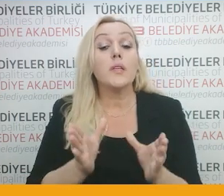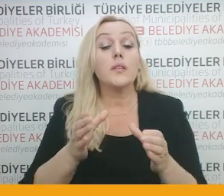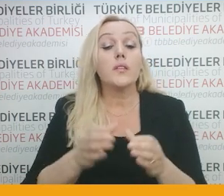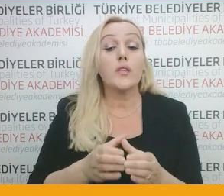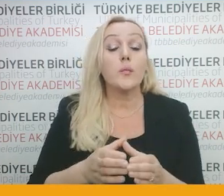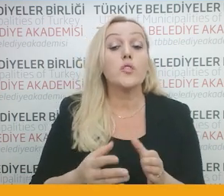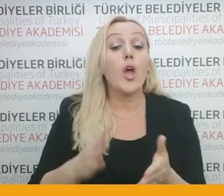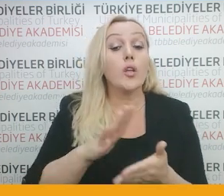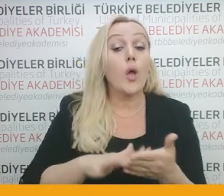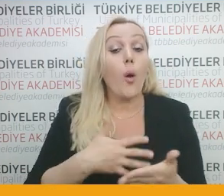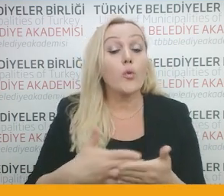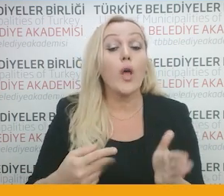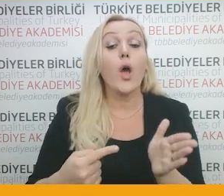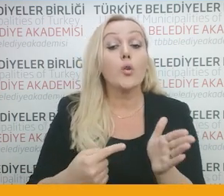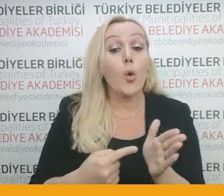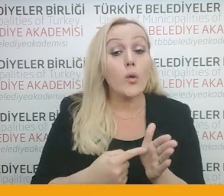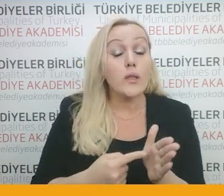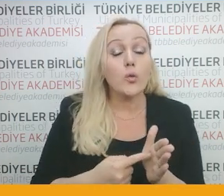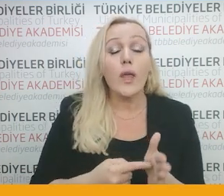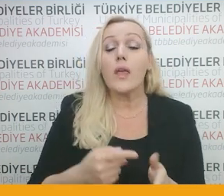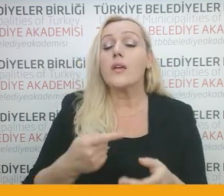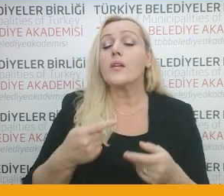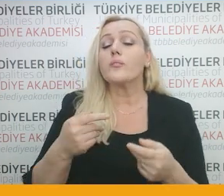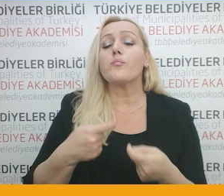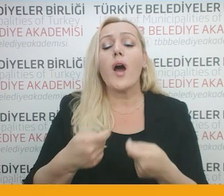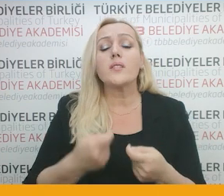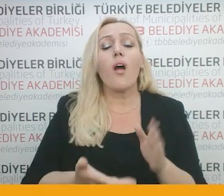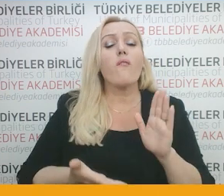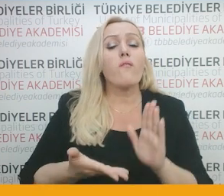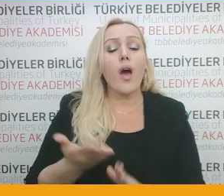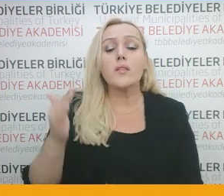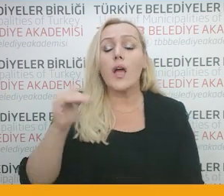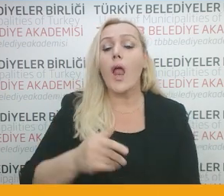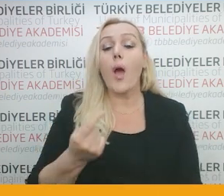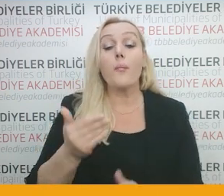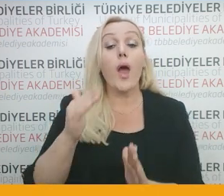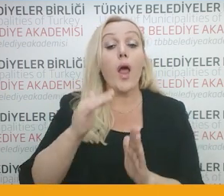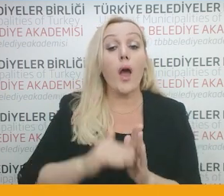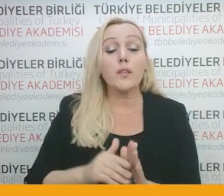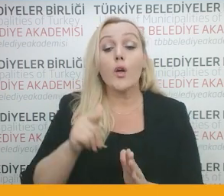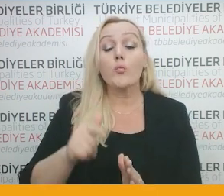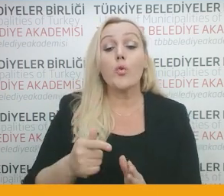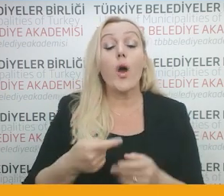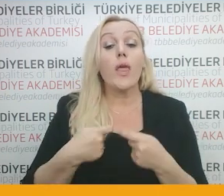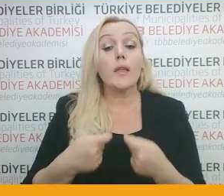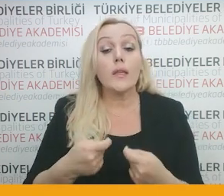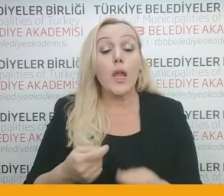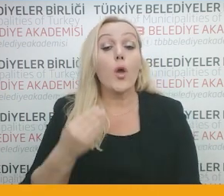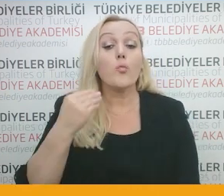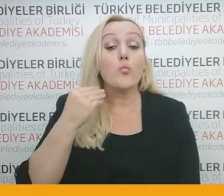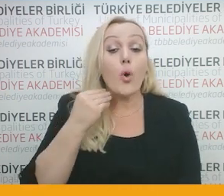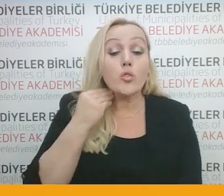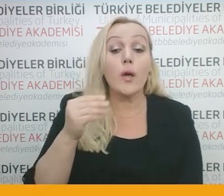gösteriyoruz. Yani giderimiz fazlaysa, gelirimiz azsa ve bu gideri karşılamak için borçlanma